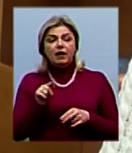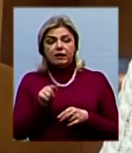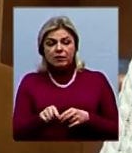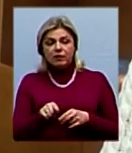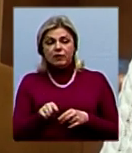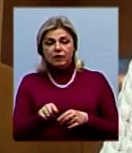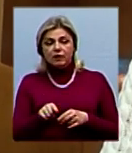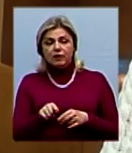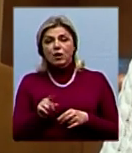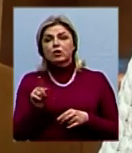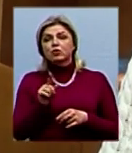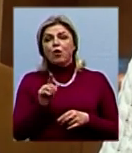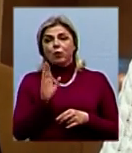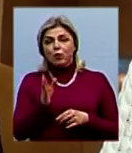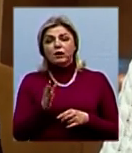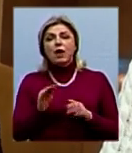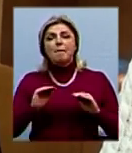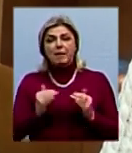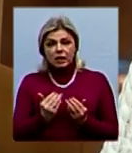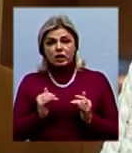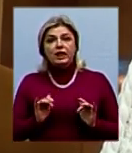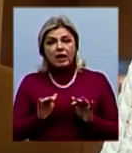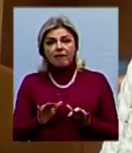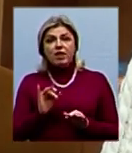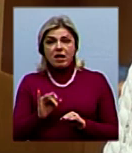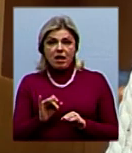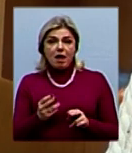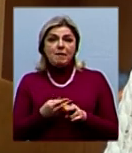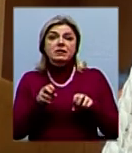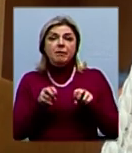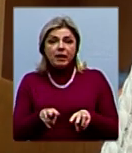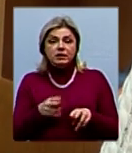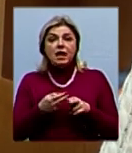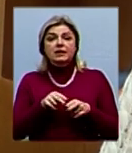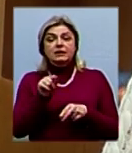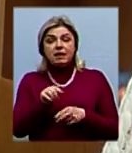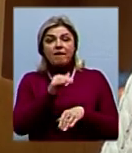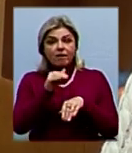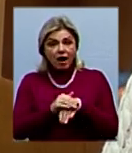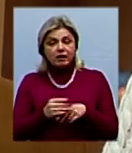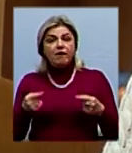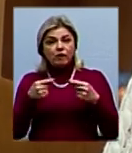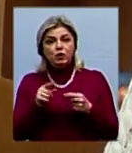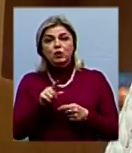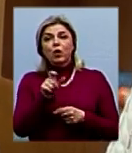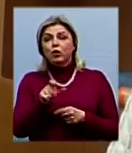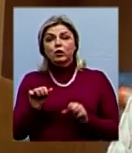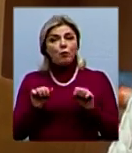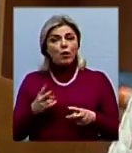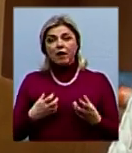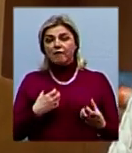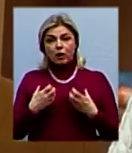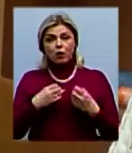електростанції будуть не менш дієвими та безпечними. І цей факт означає, що люди можуть не хвилюватися